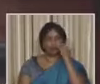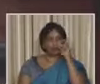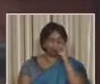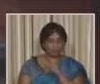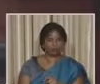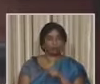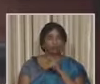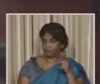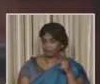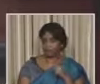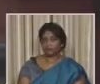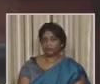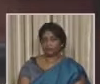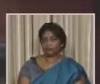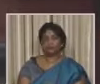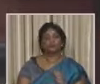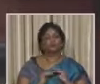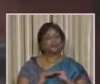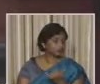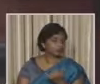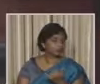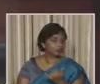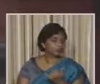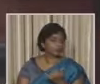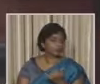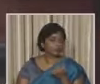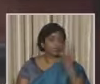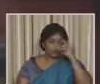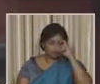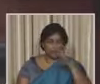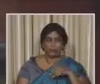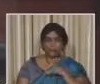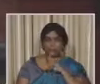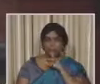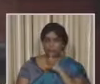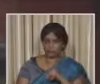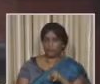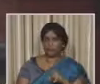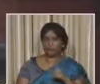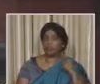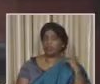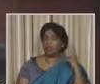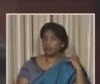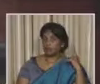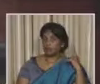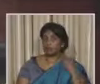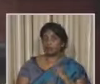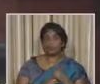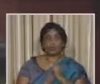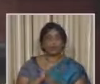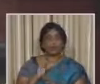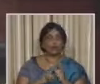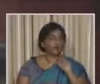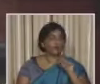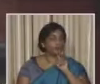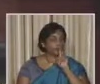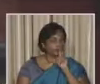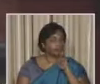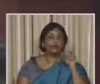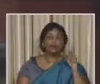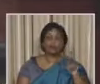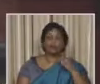அந்த இலக்கம் இருக்கிறது. அதன் பின்னர் அங்கே பேசியிருப்பது உளவுத்துறை உத்தியோகத்தர் ஒருவர் என்று நேற்று பாதுகாப்பு இராஜாங்க